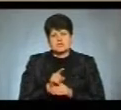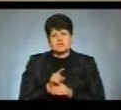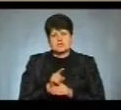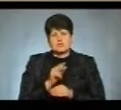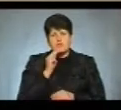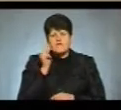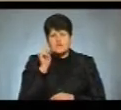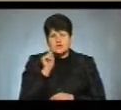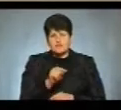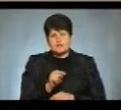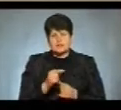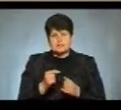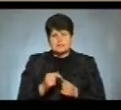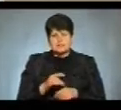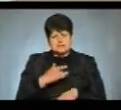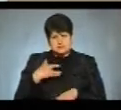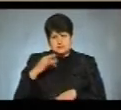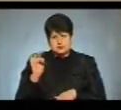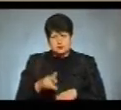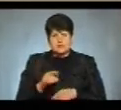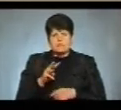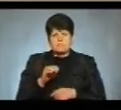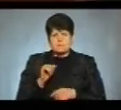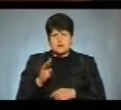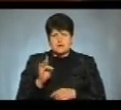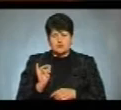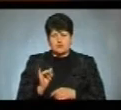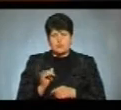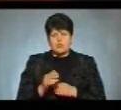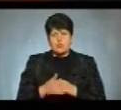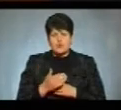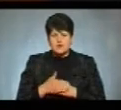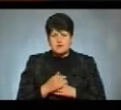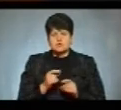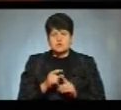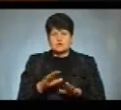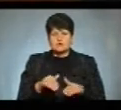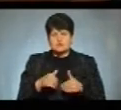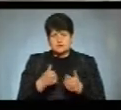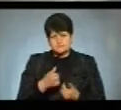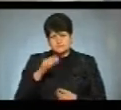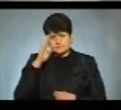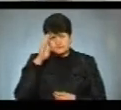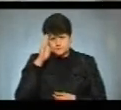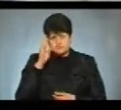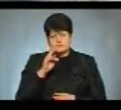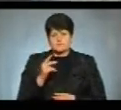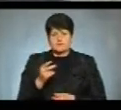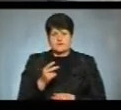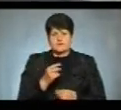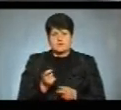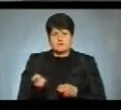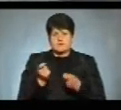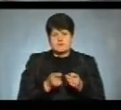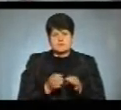обвинуваченим найсуворішу міру покарання в межах санкції цих статей». Слово надали обвинуваченим у вбивстві, яких доправили до зали